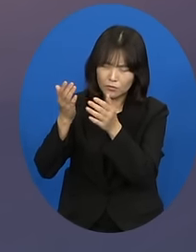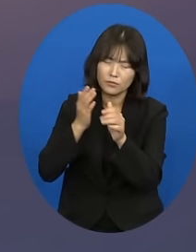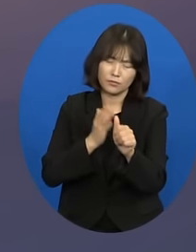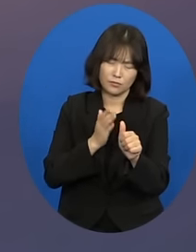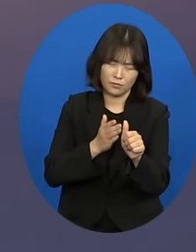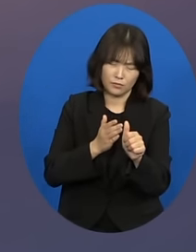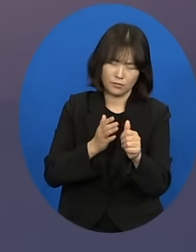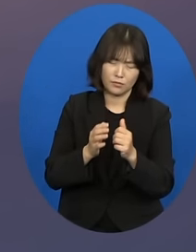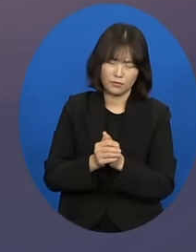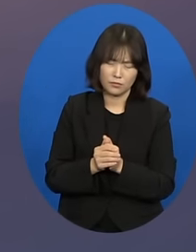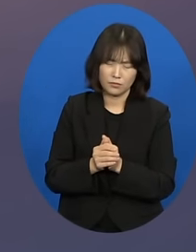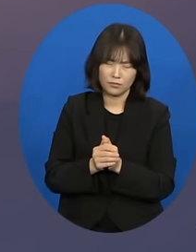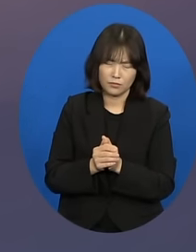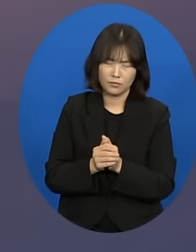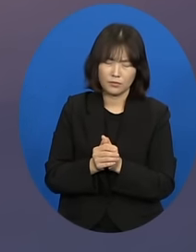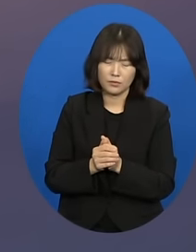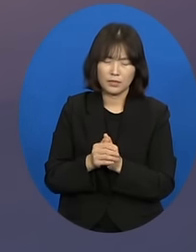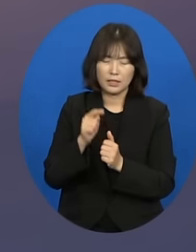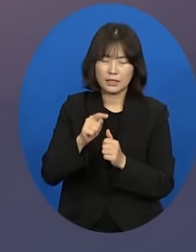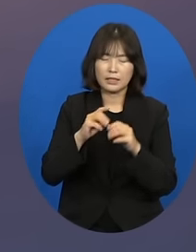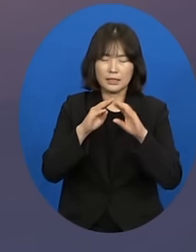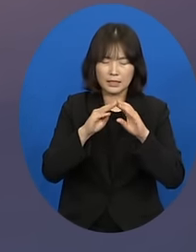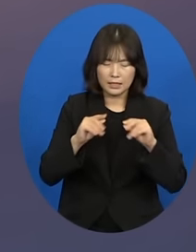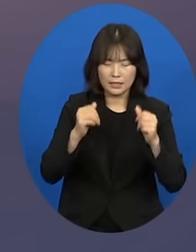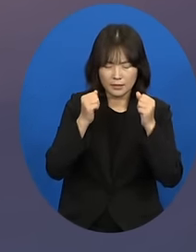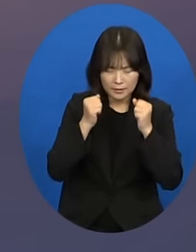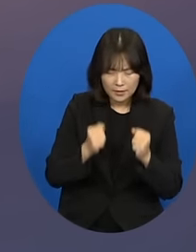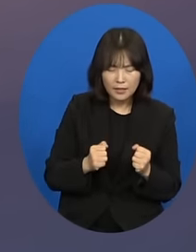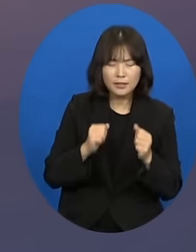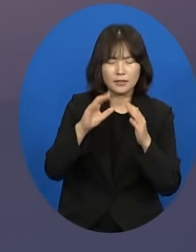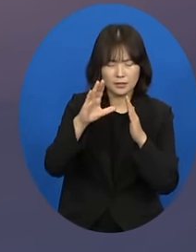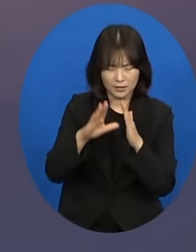우리 주님이셨어요. 이 땅에 계실 때에